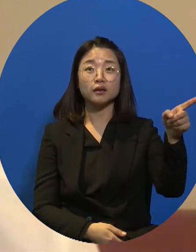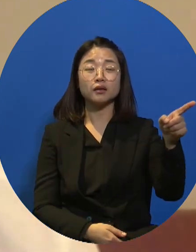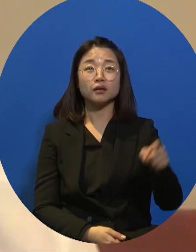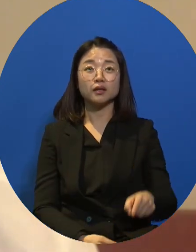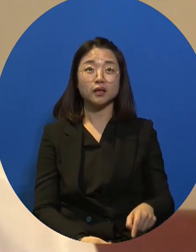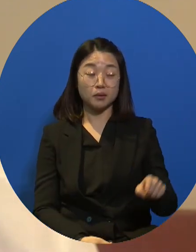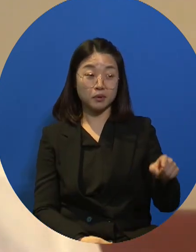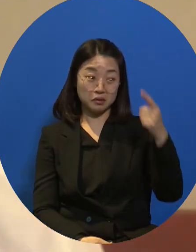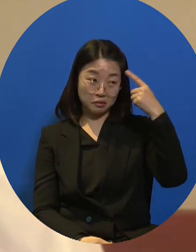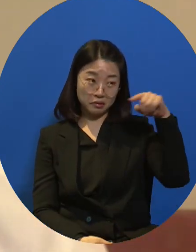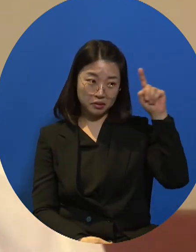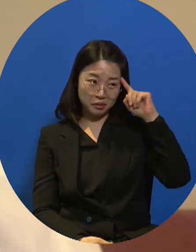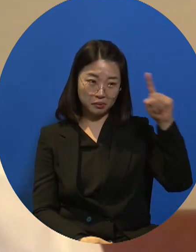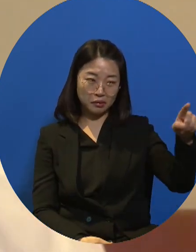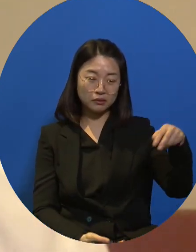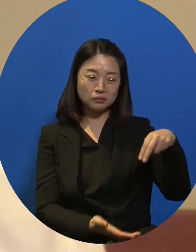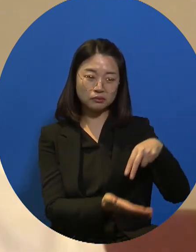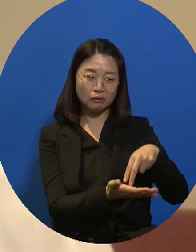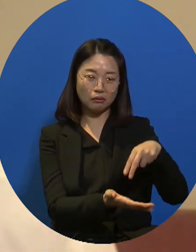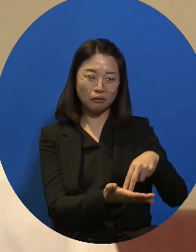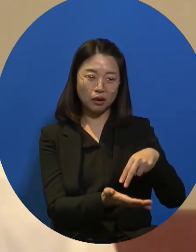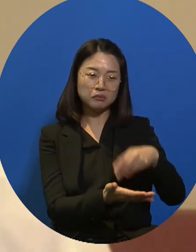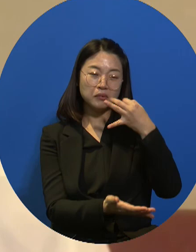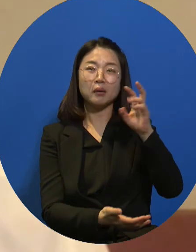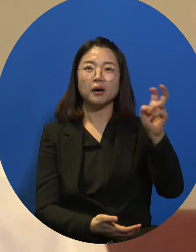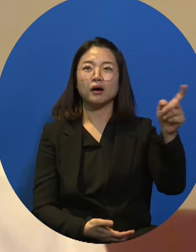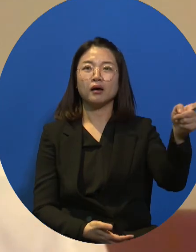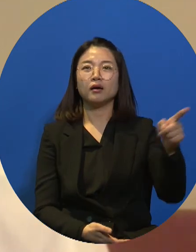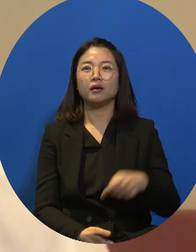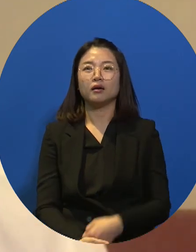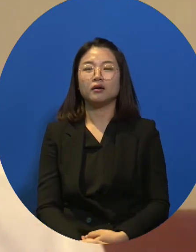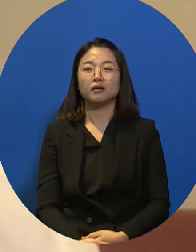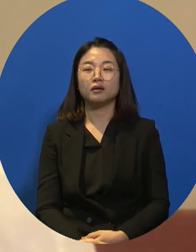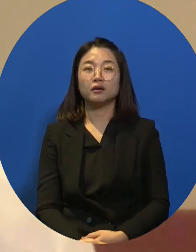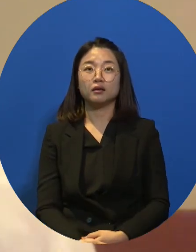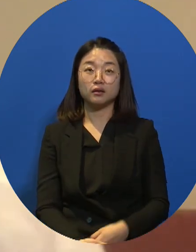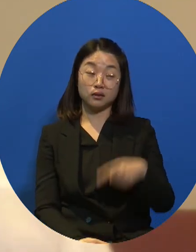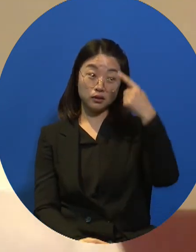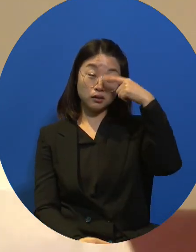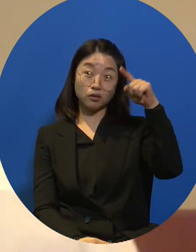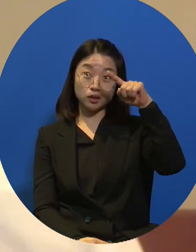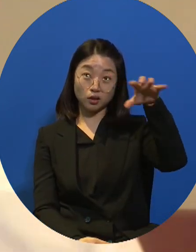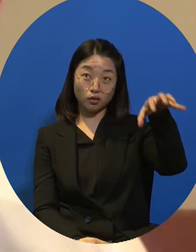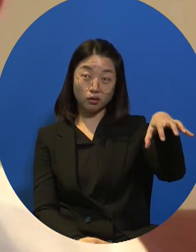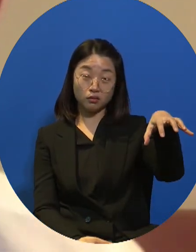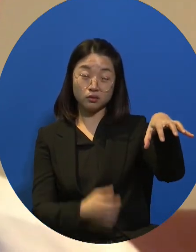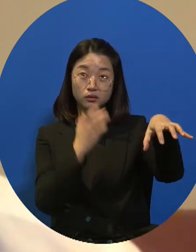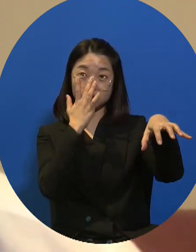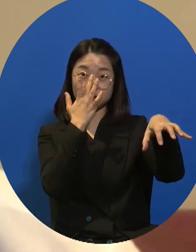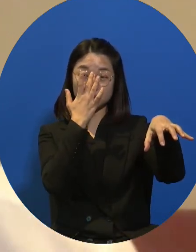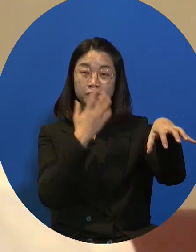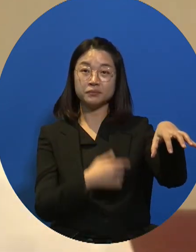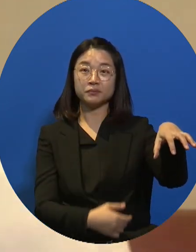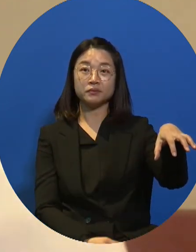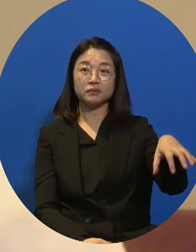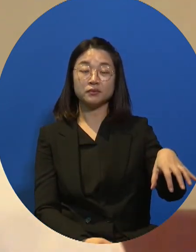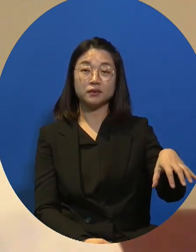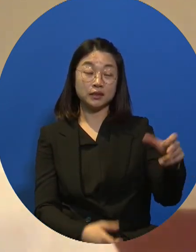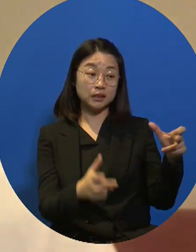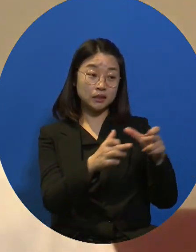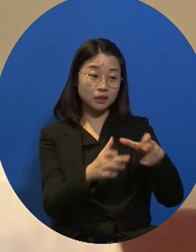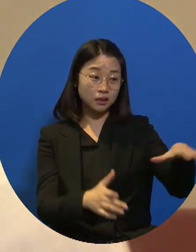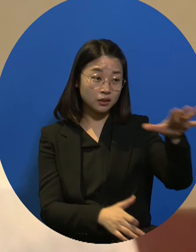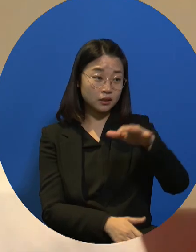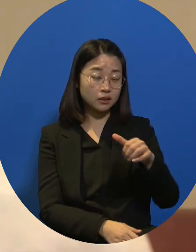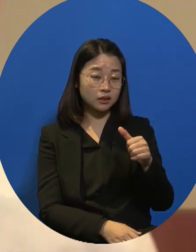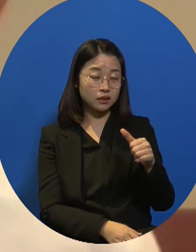어려운 상황이 있는 것 같습니다. 그리고 사실 러시아에 정말 수백만 명의 장애인들이